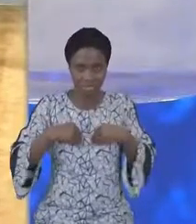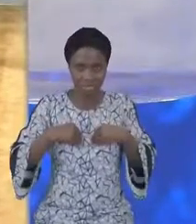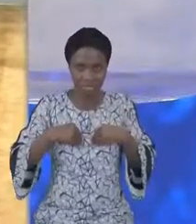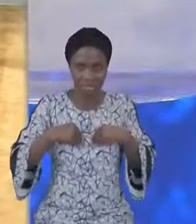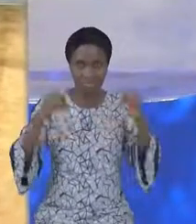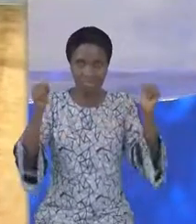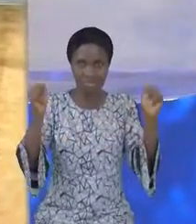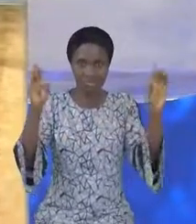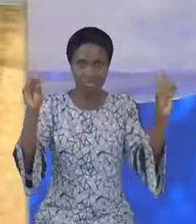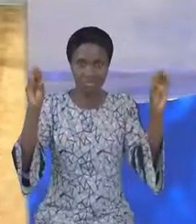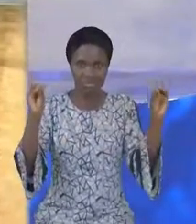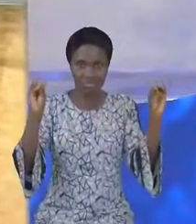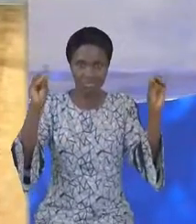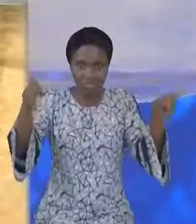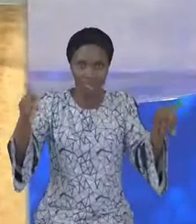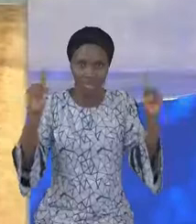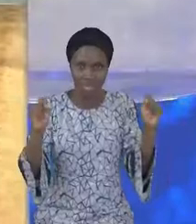ou bien comme ma fille.